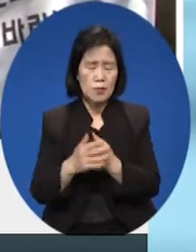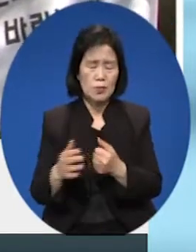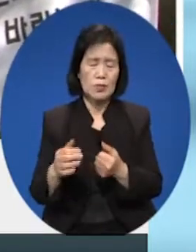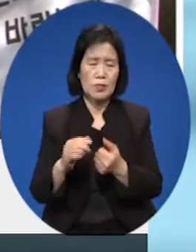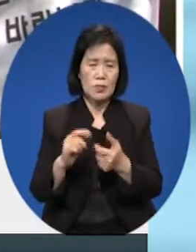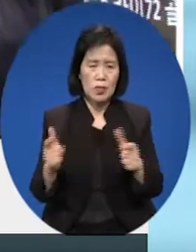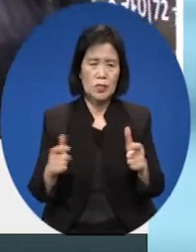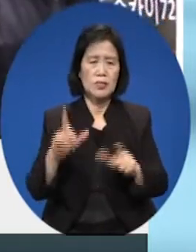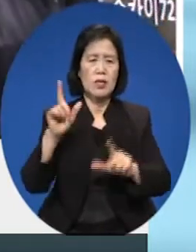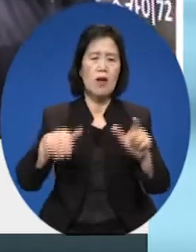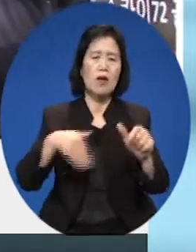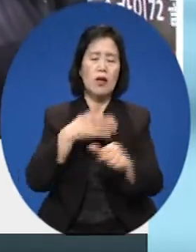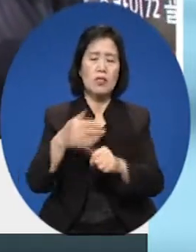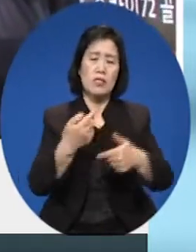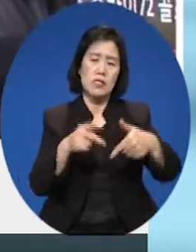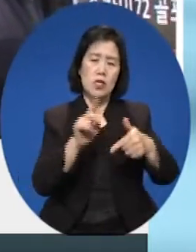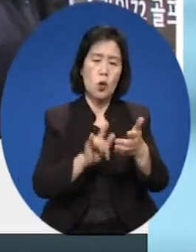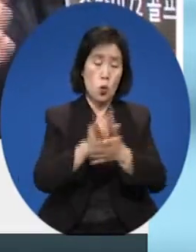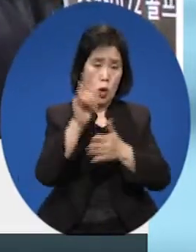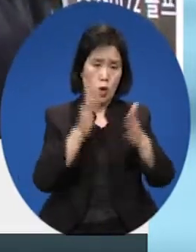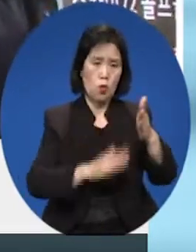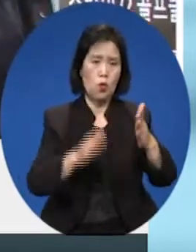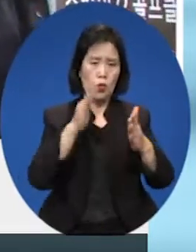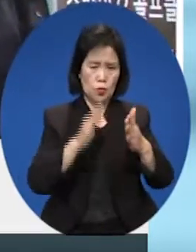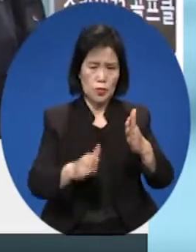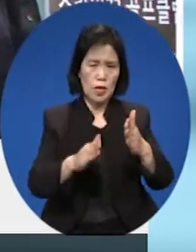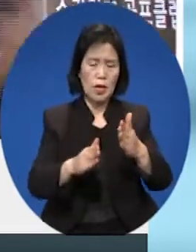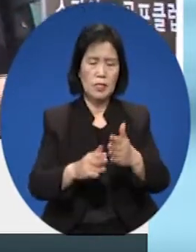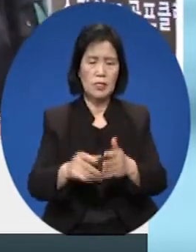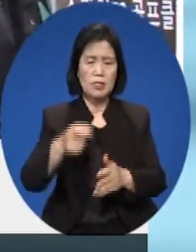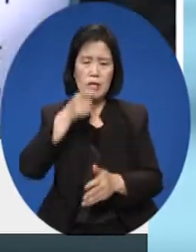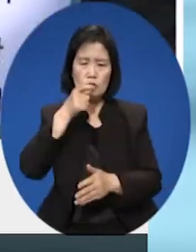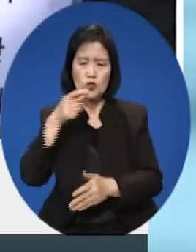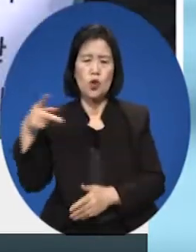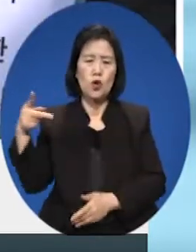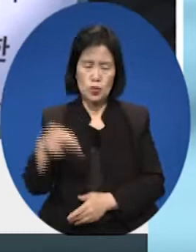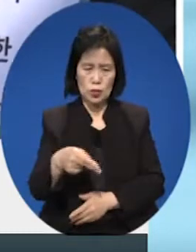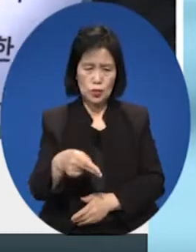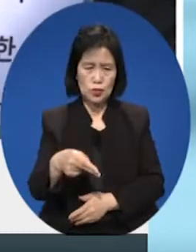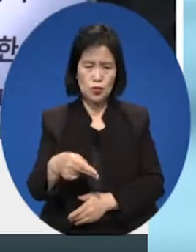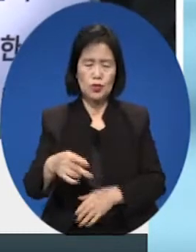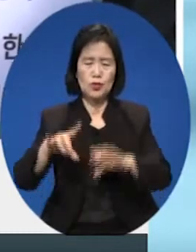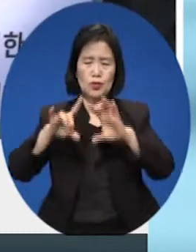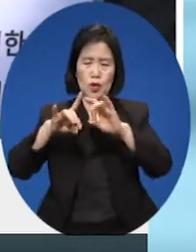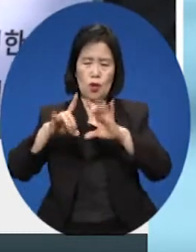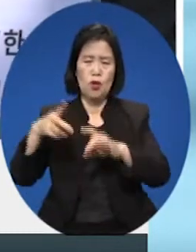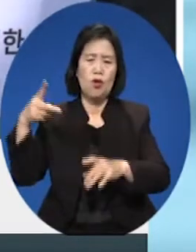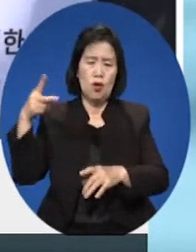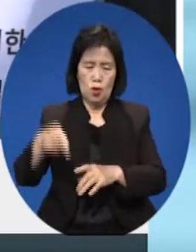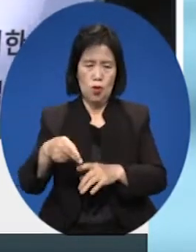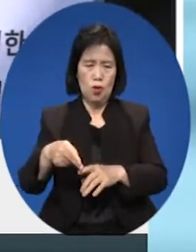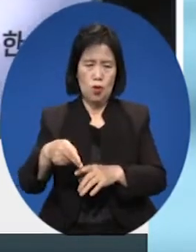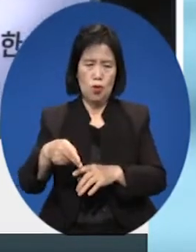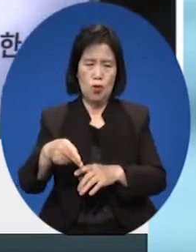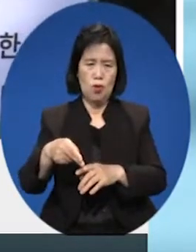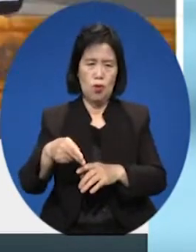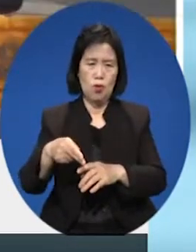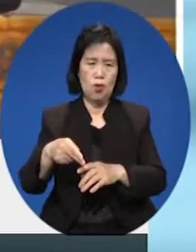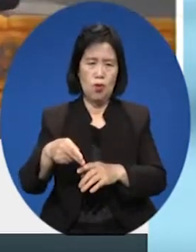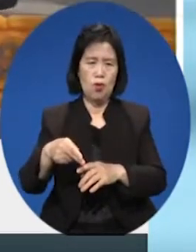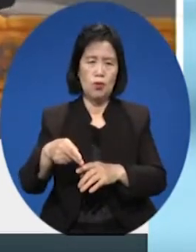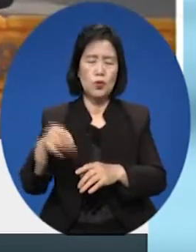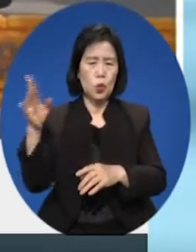뭐 상황에서도 인천공항공사 측은 뭐 상수에 대한 단전 뭐 단수 내지는 단조 조치는 또 더 나아가서